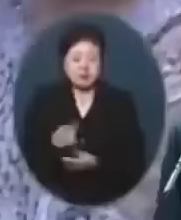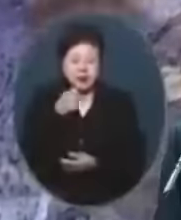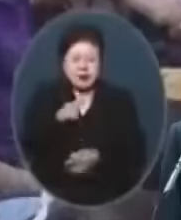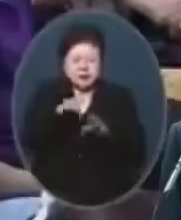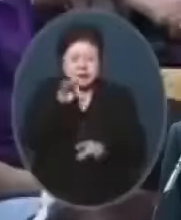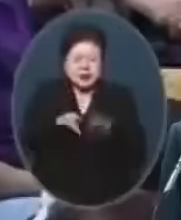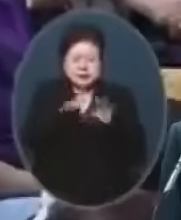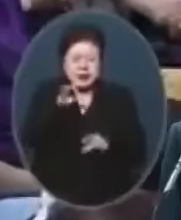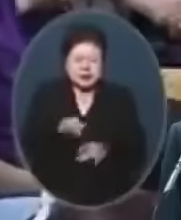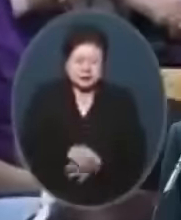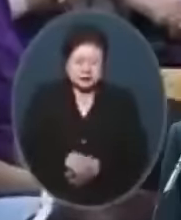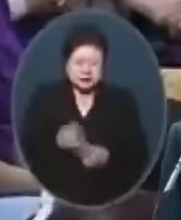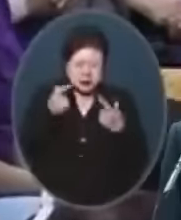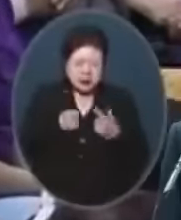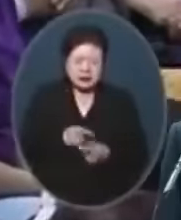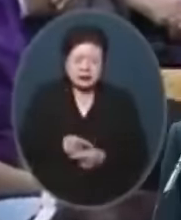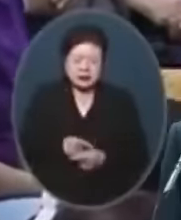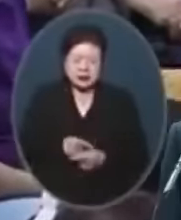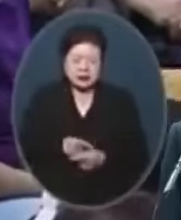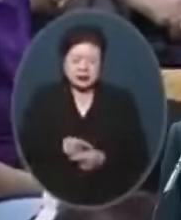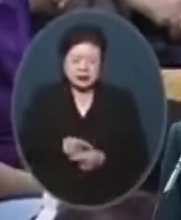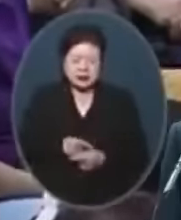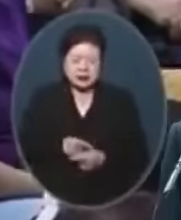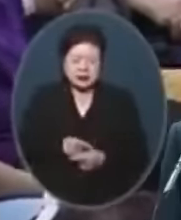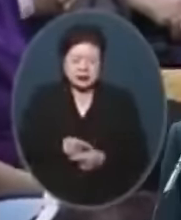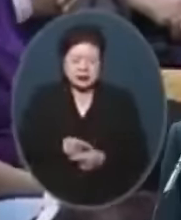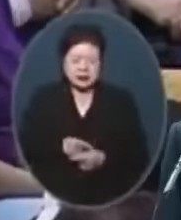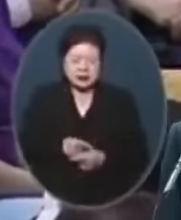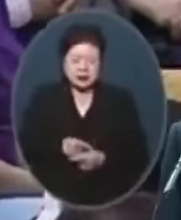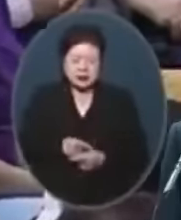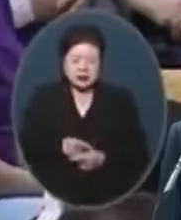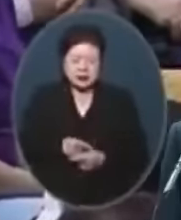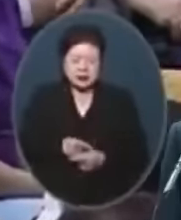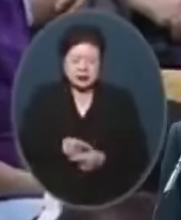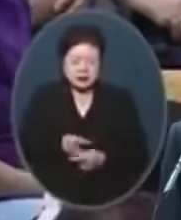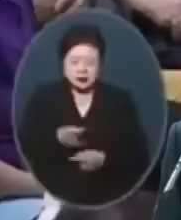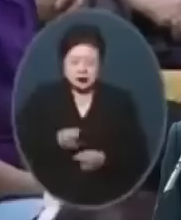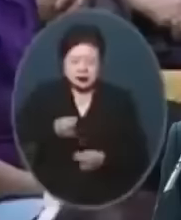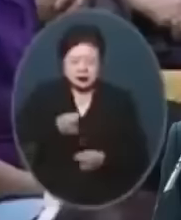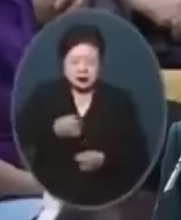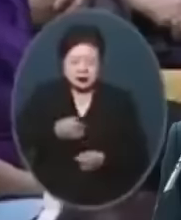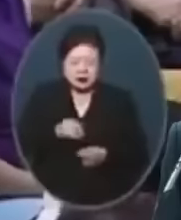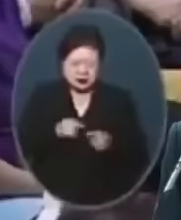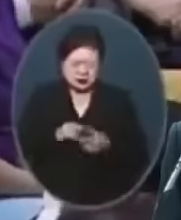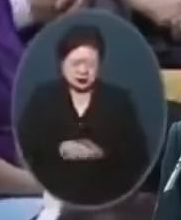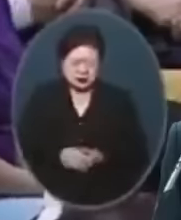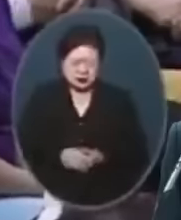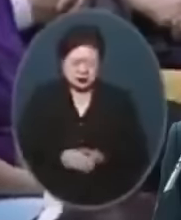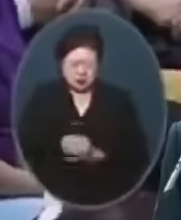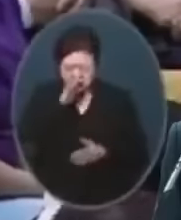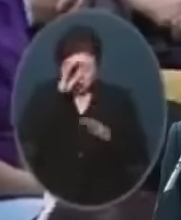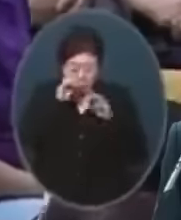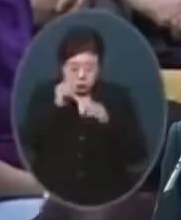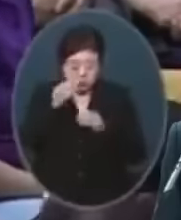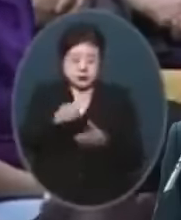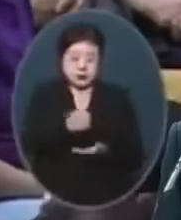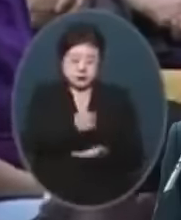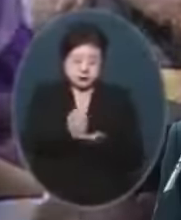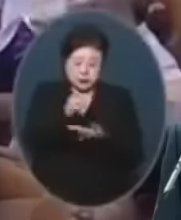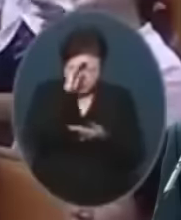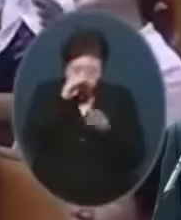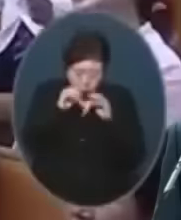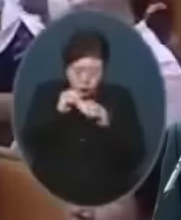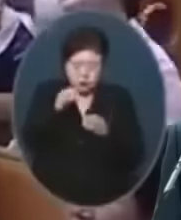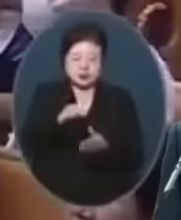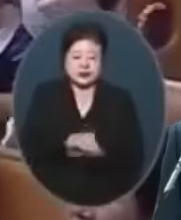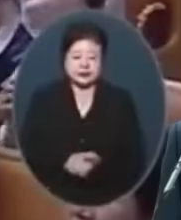침이 마르고 항상 물을 입속에 가득히 담고 다녀야 될 정도가 되니까 얼마나 그렇겠습니까? 주님이